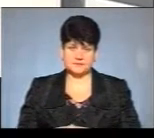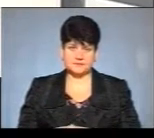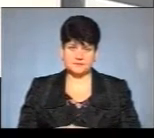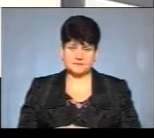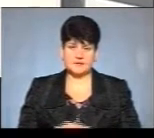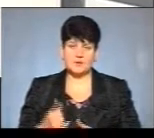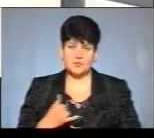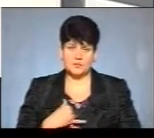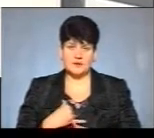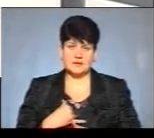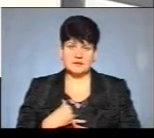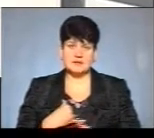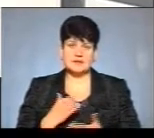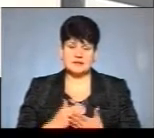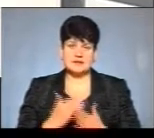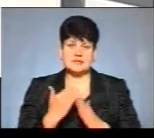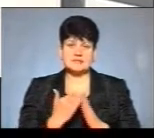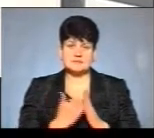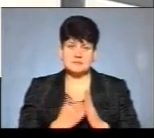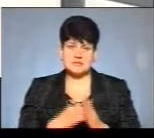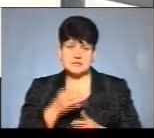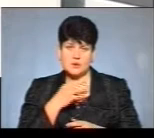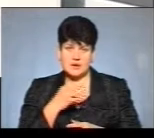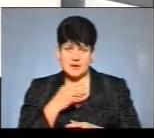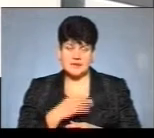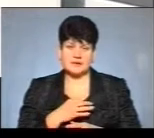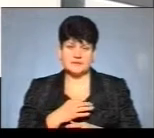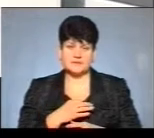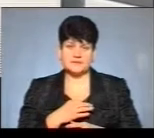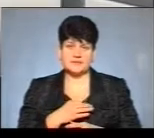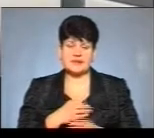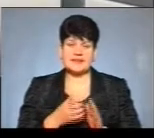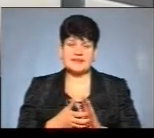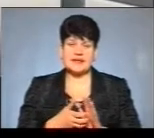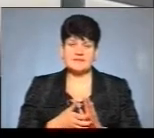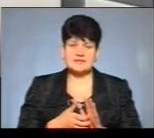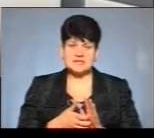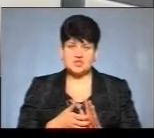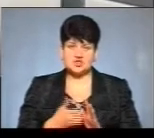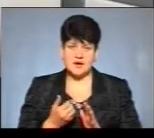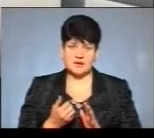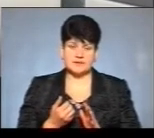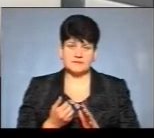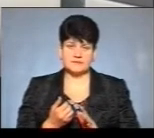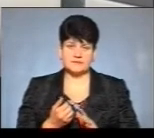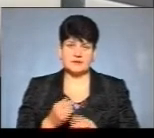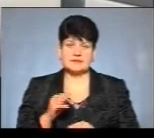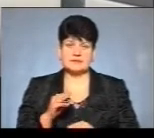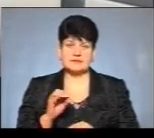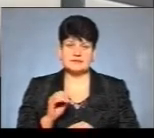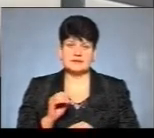В мене є список ліків, яких вже не вистачає, таких як тенофовір,